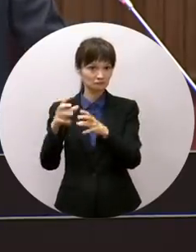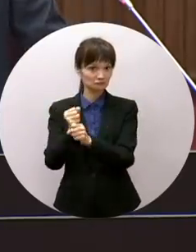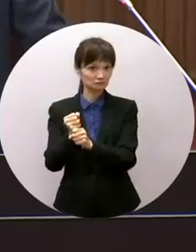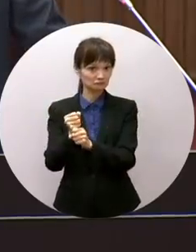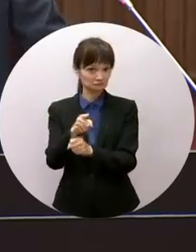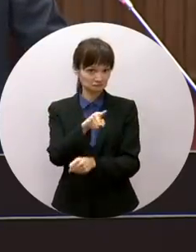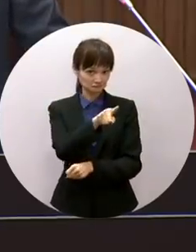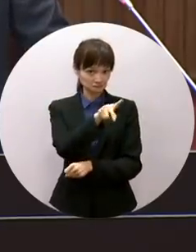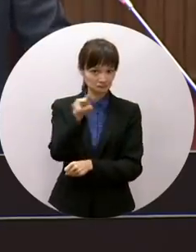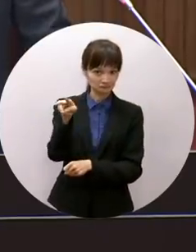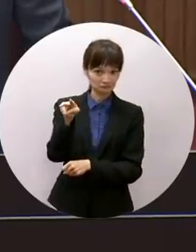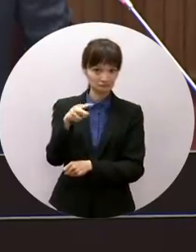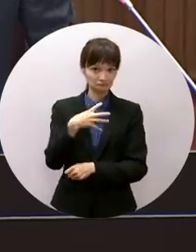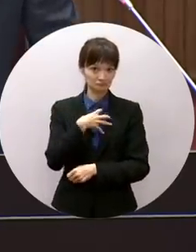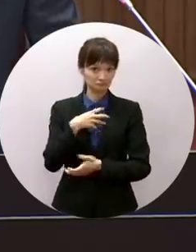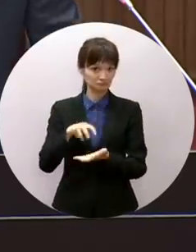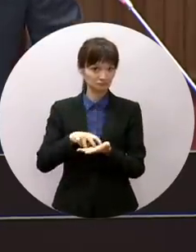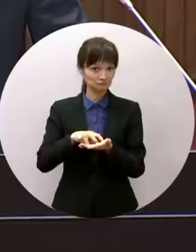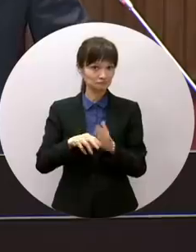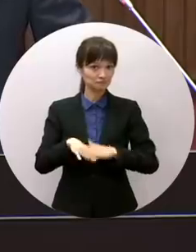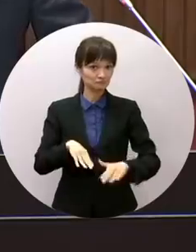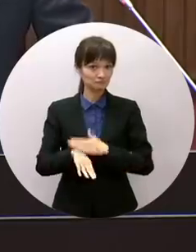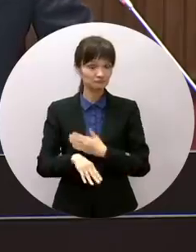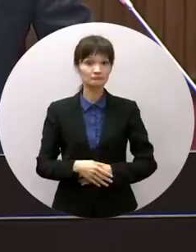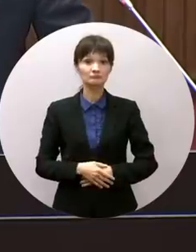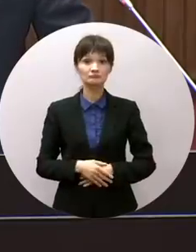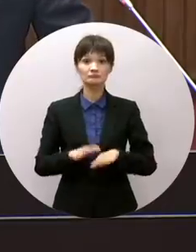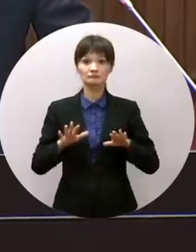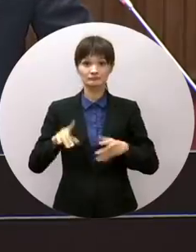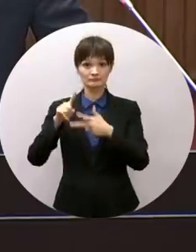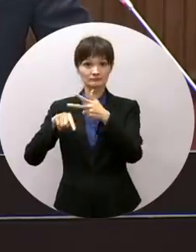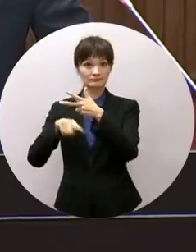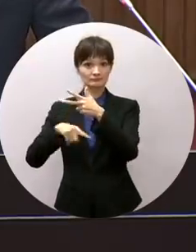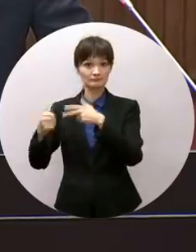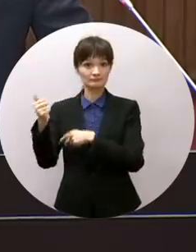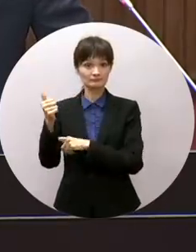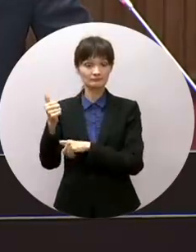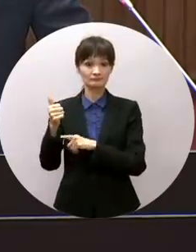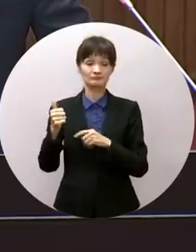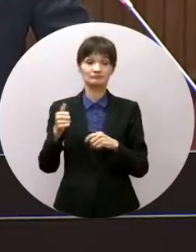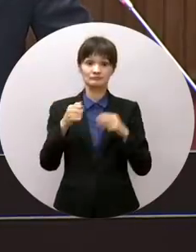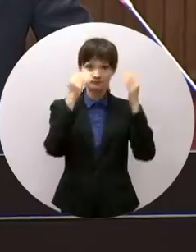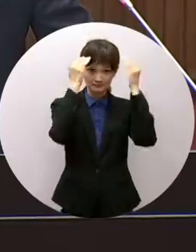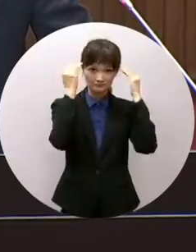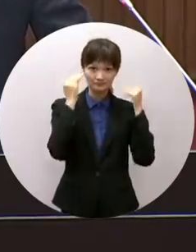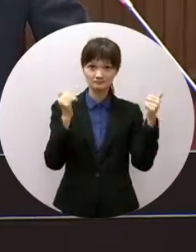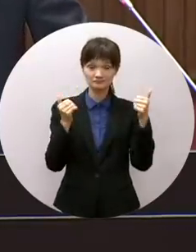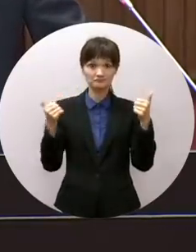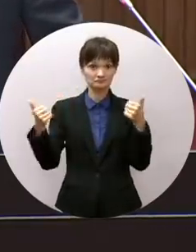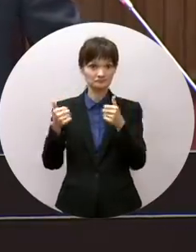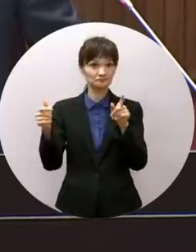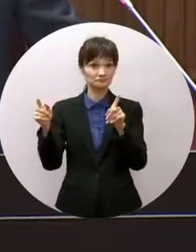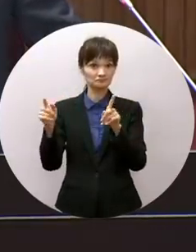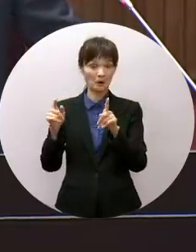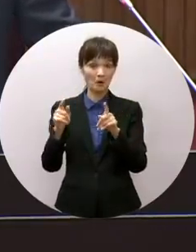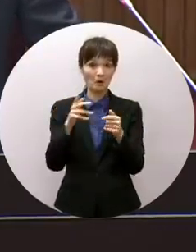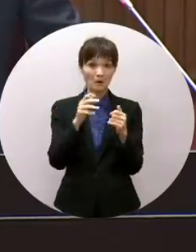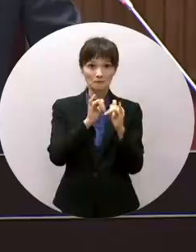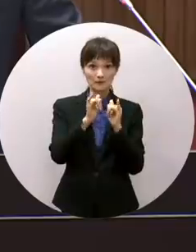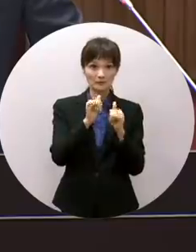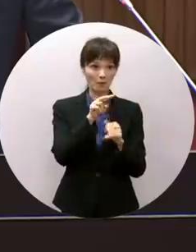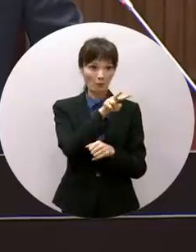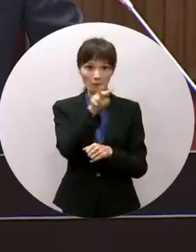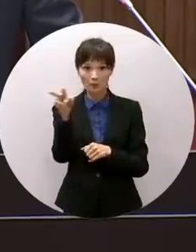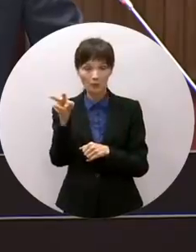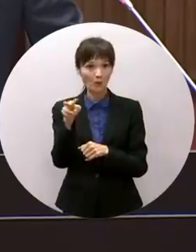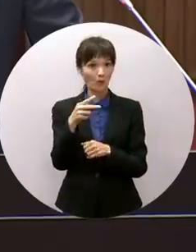在现在的民调里面啊，朱立伦加上韩国瑜，他民调已经超过56